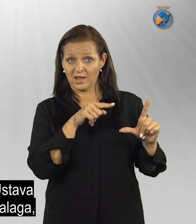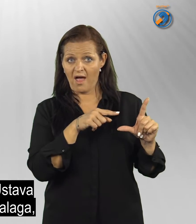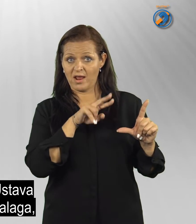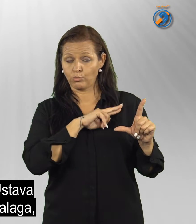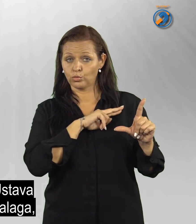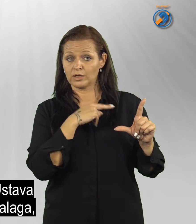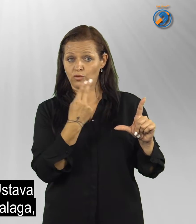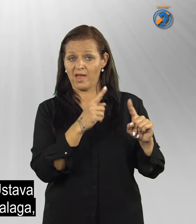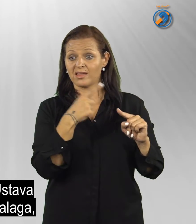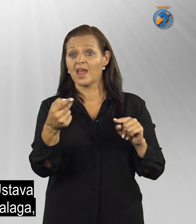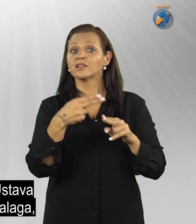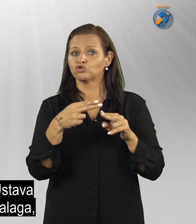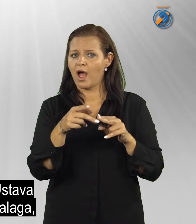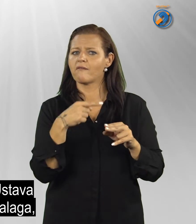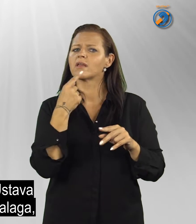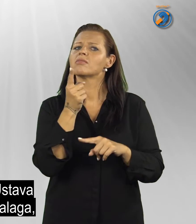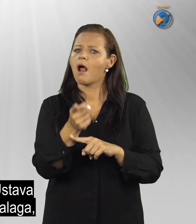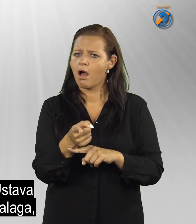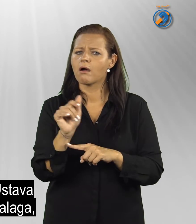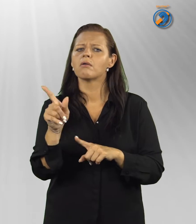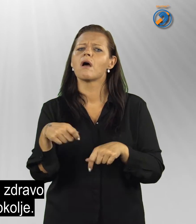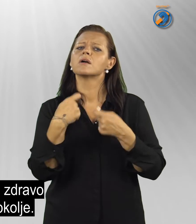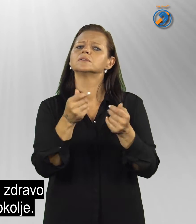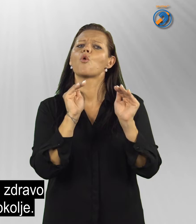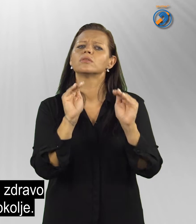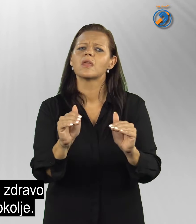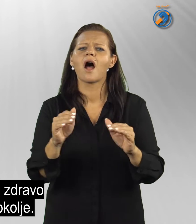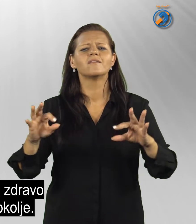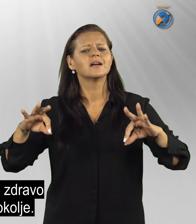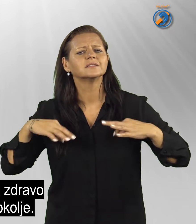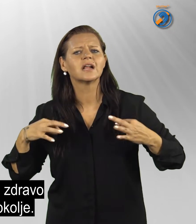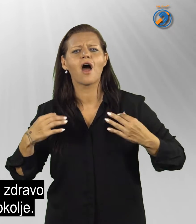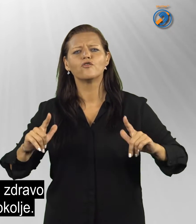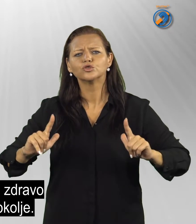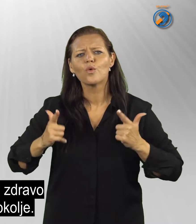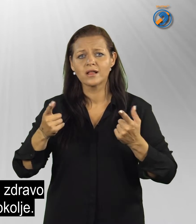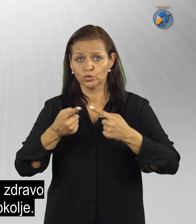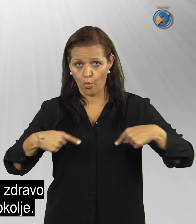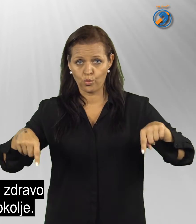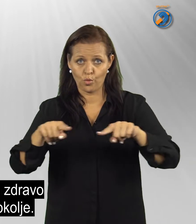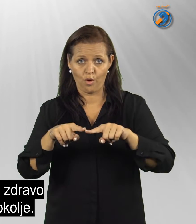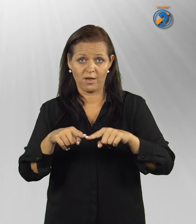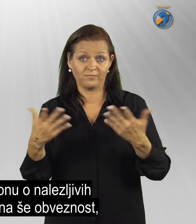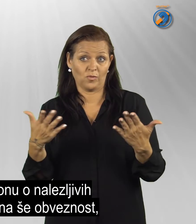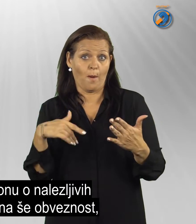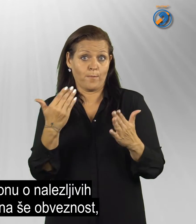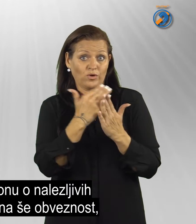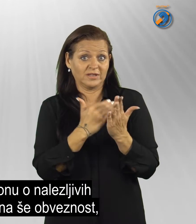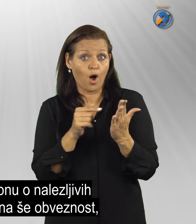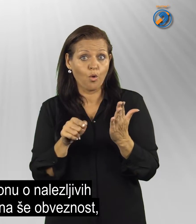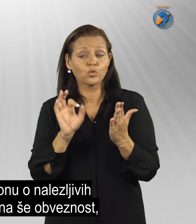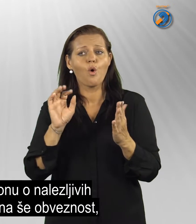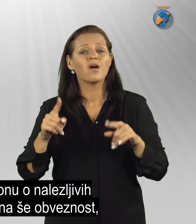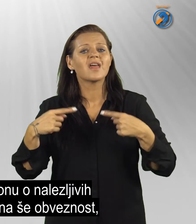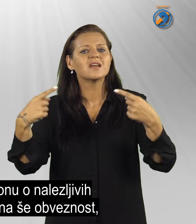Prav tako Ustava Republike Slovenije državi nalaga, da zagotavlja zdravo življenjsko okolje. Medtem ko je po zakonu